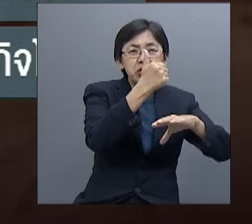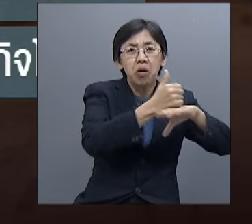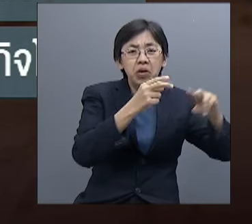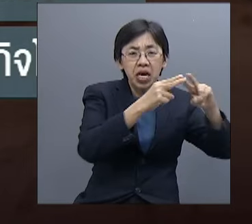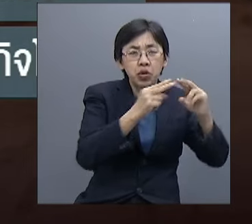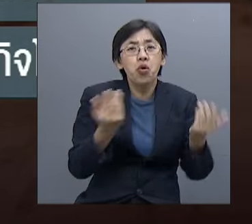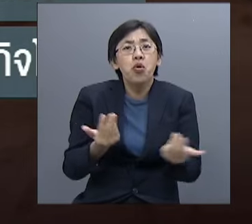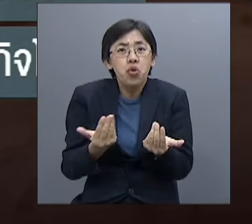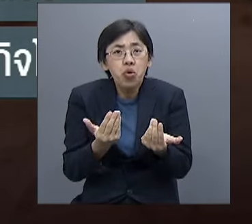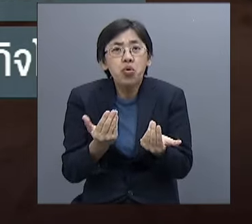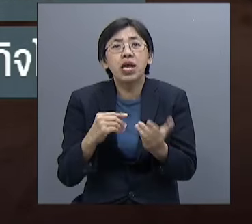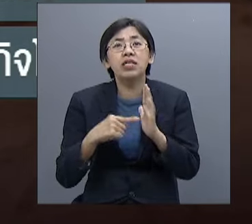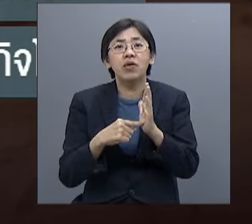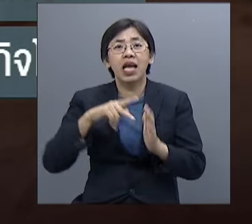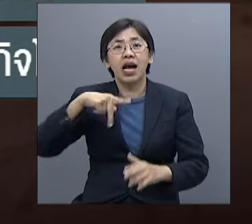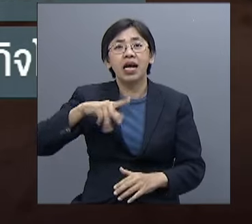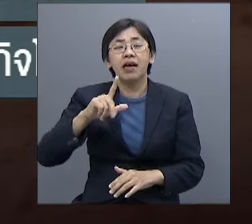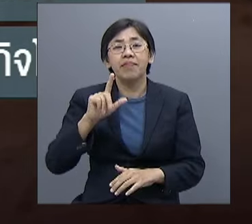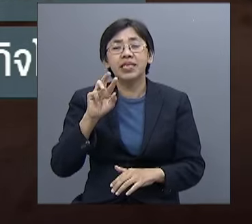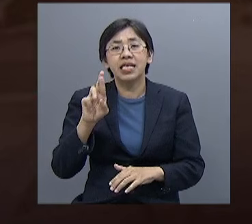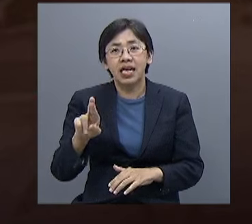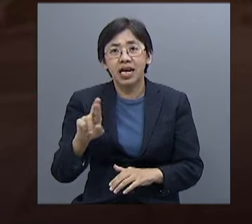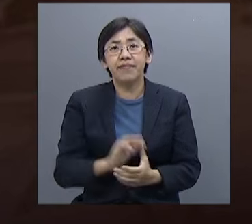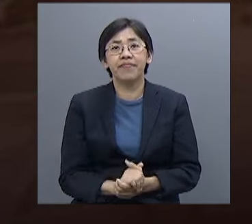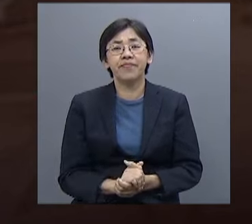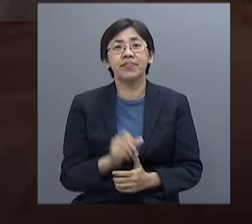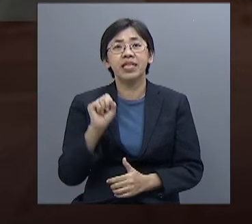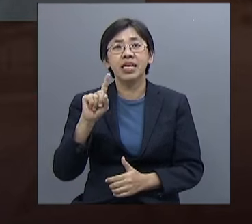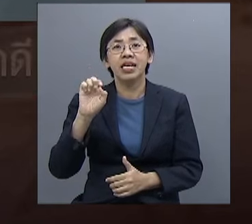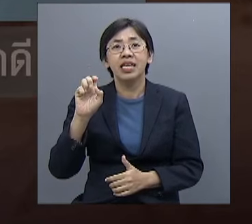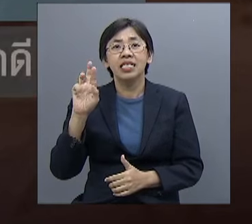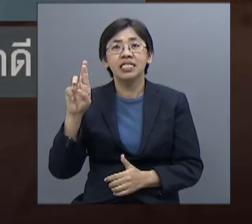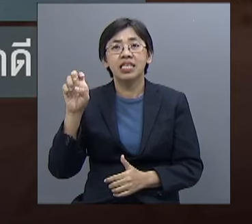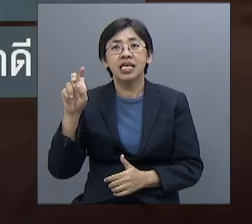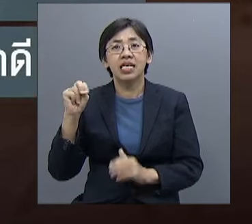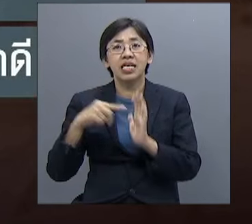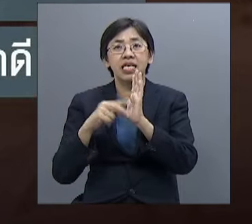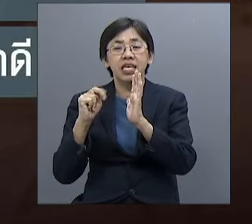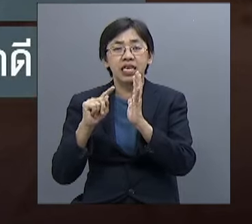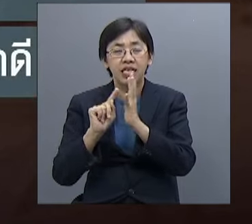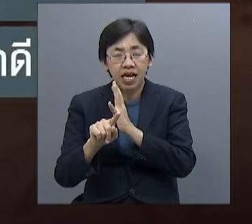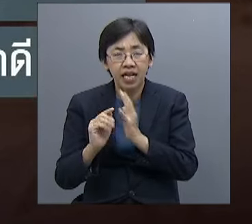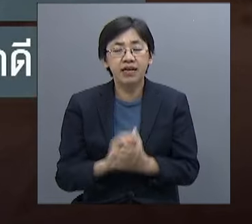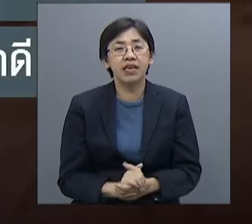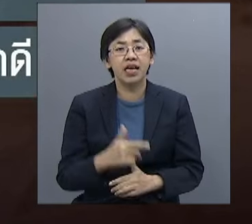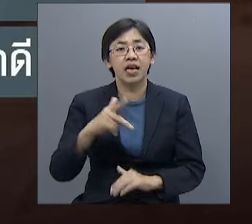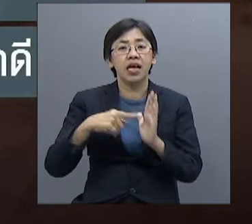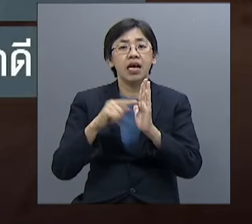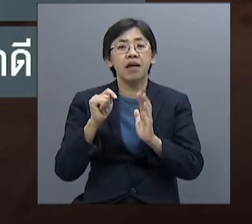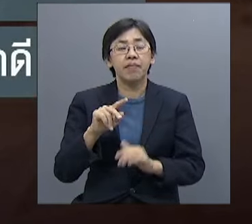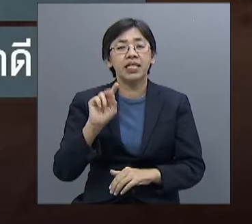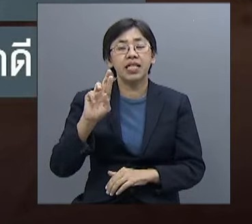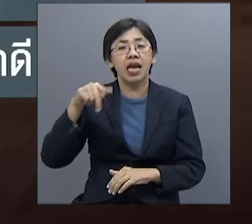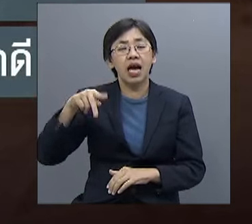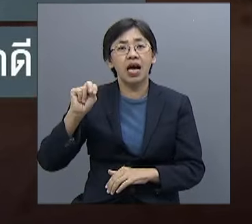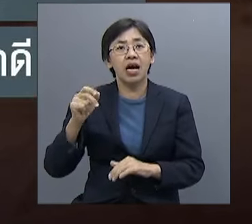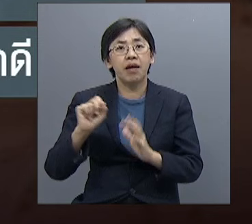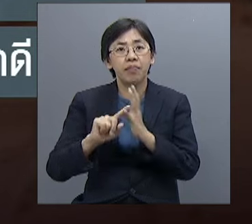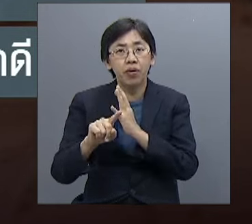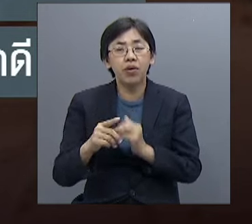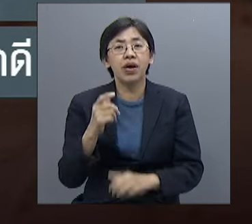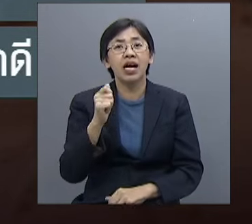พัชระนฤทธพันธ์นางสาวสิรินันท์สิริพานิชนายพัทรพงษ์พัทรประสิทธิ์นายอา